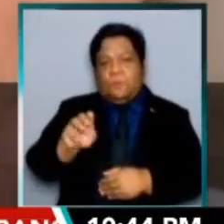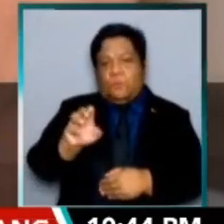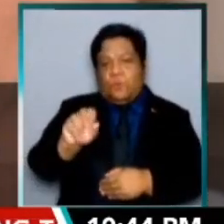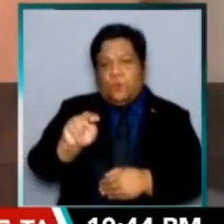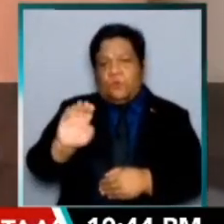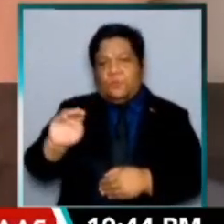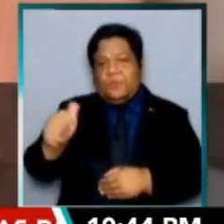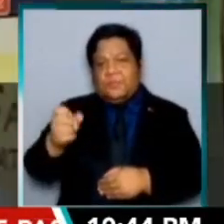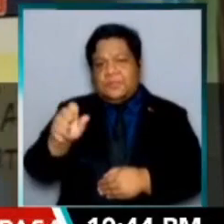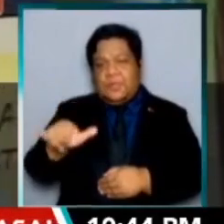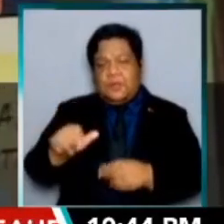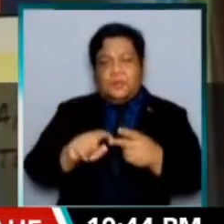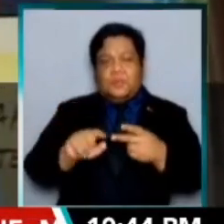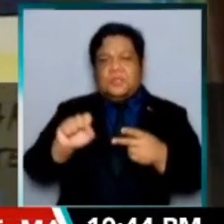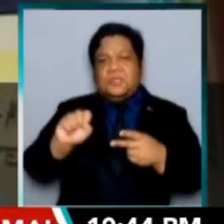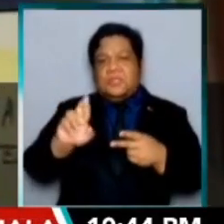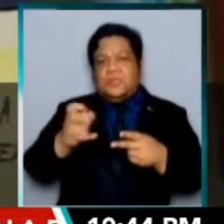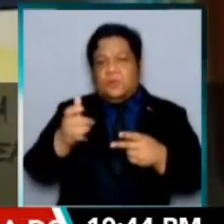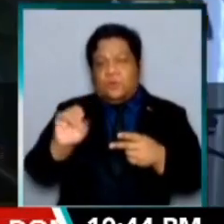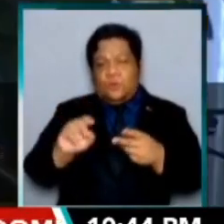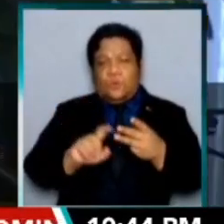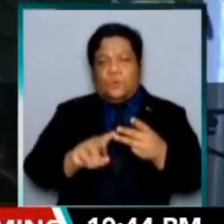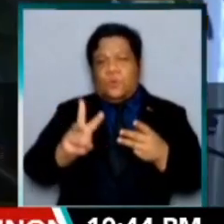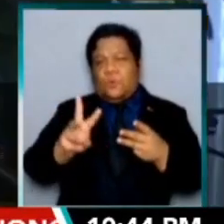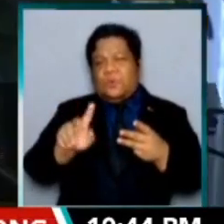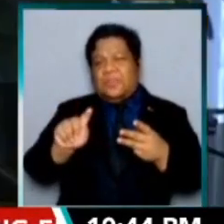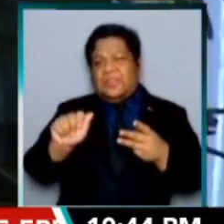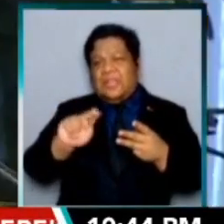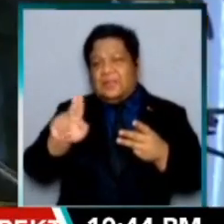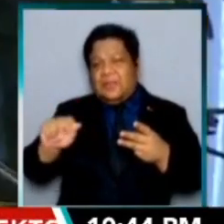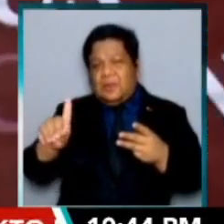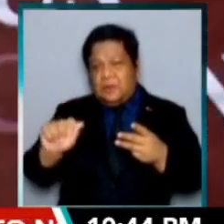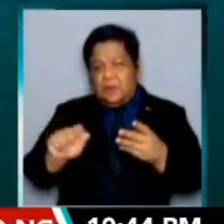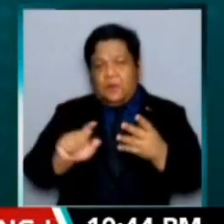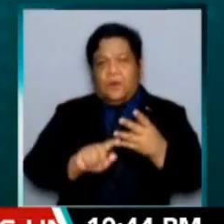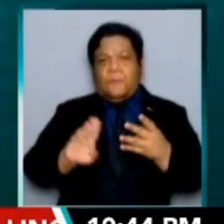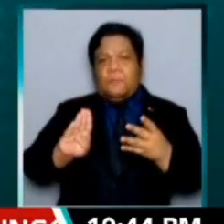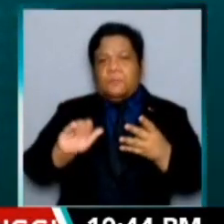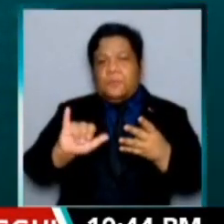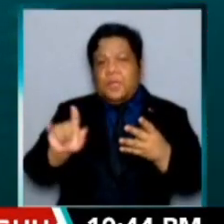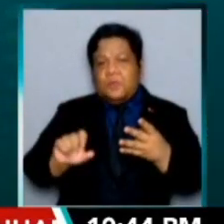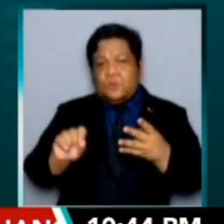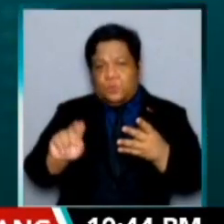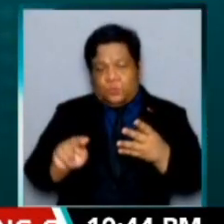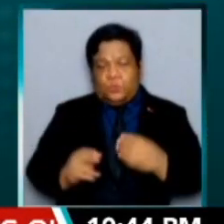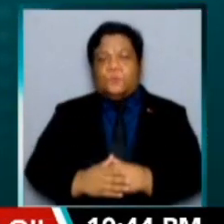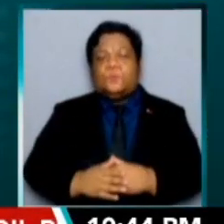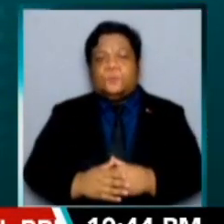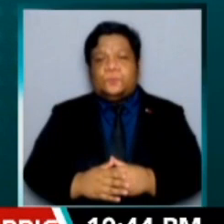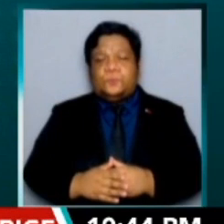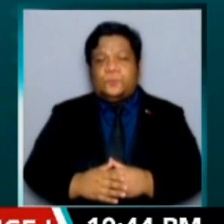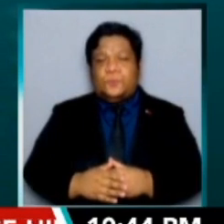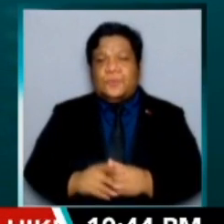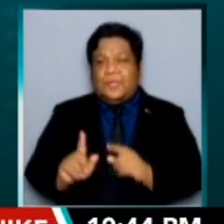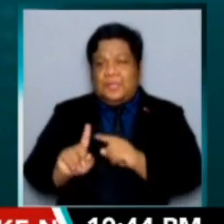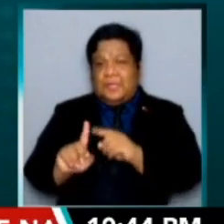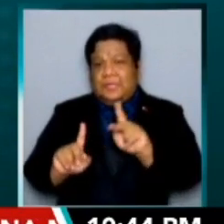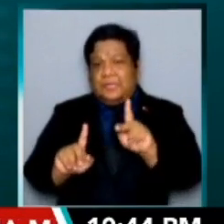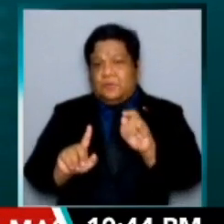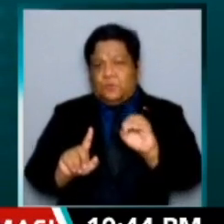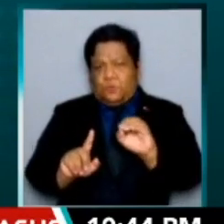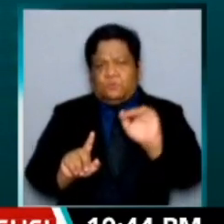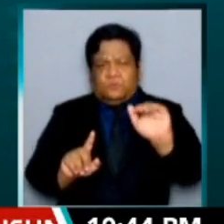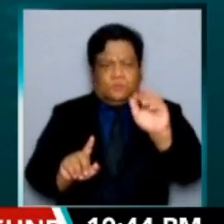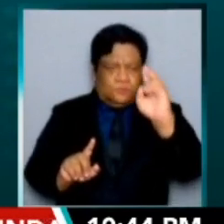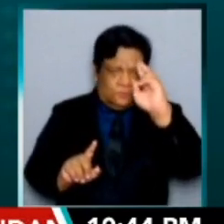Osmeña III, Wigberto Tañada at Rodolfo Biazon. Nagpaalala naman si Pangilinan na nakapaloob sa